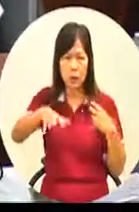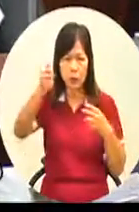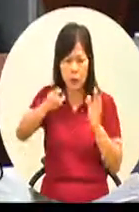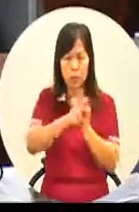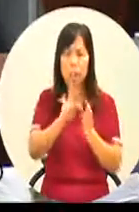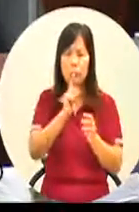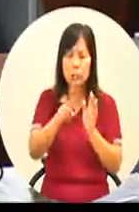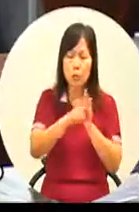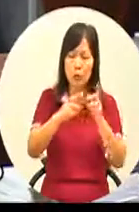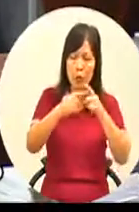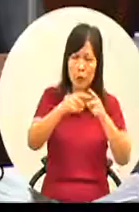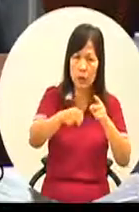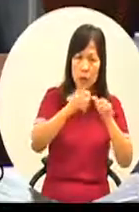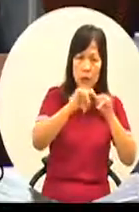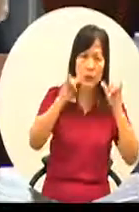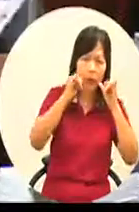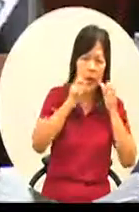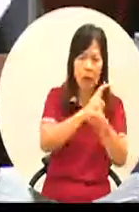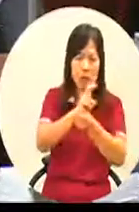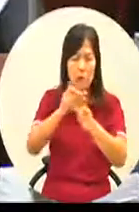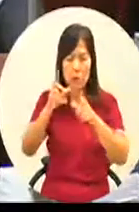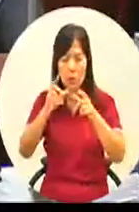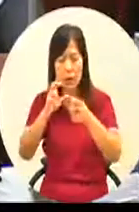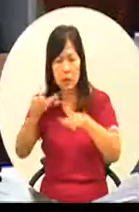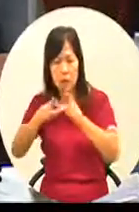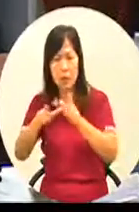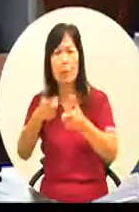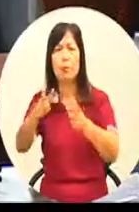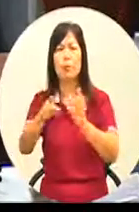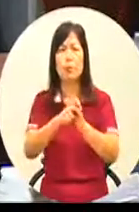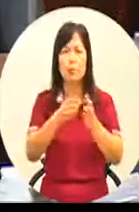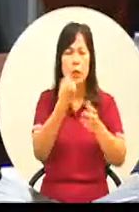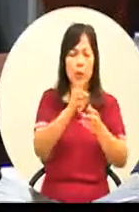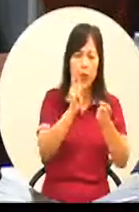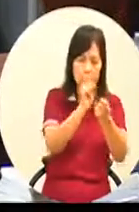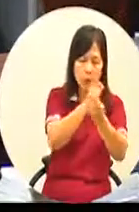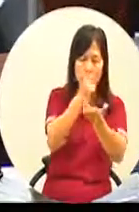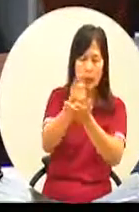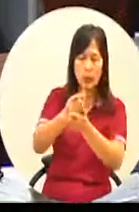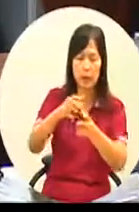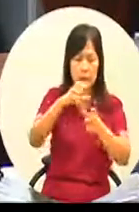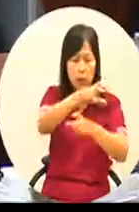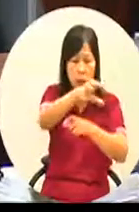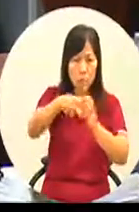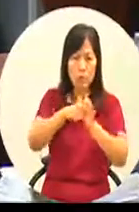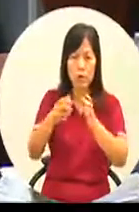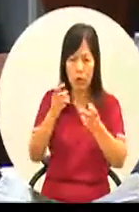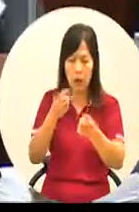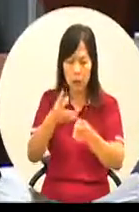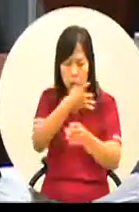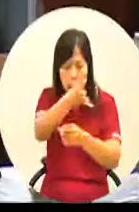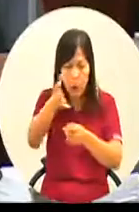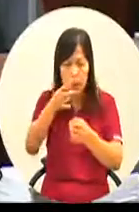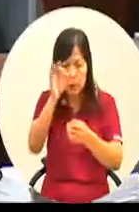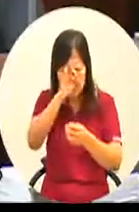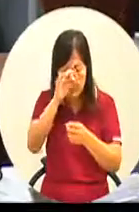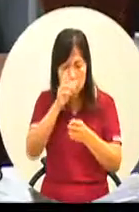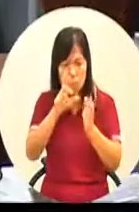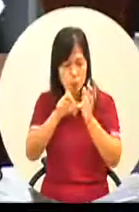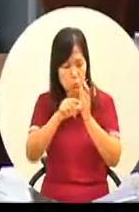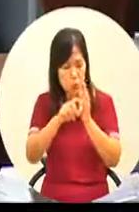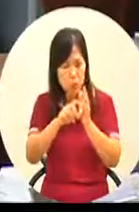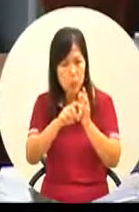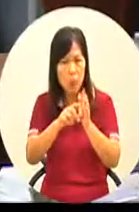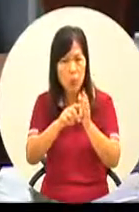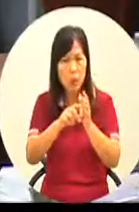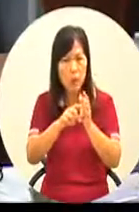的唔是干那只大寮联盟尔啦，咱38个行政区甲了解嘛，是毋是？伊编列到底足不足够？咱嘛区